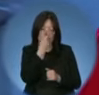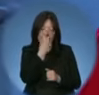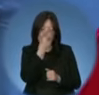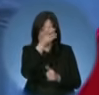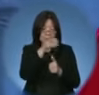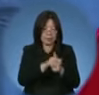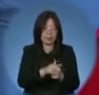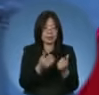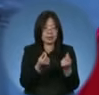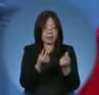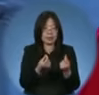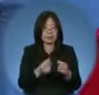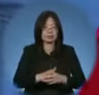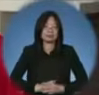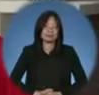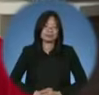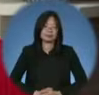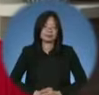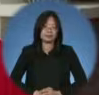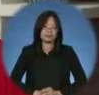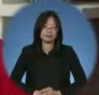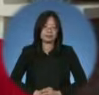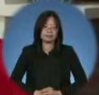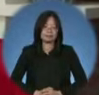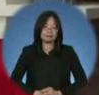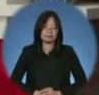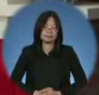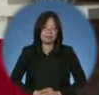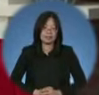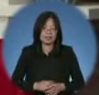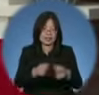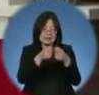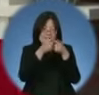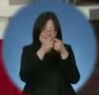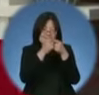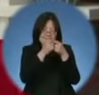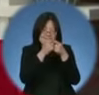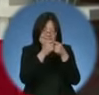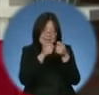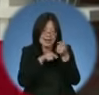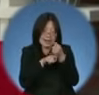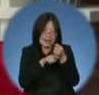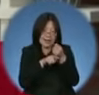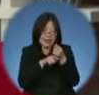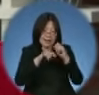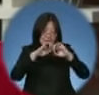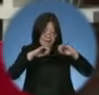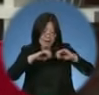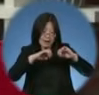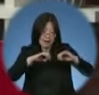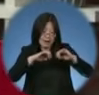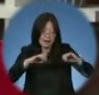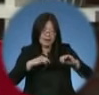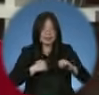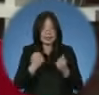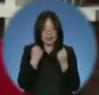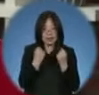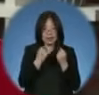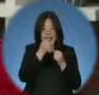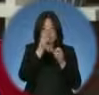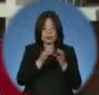않나. 이런 생각이 좀 들어서 그거의 시체를 한번 좀 제 건강이 되는 한다.